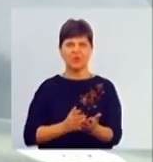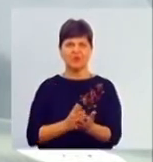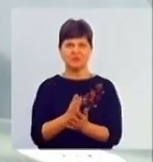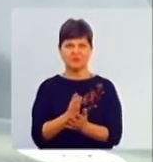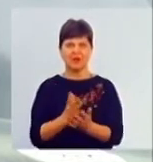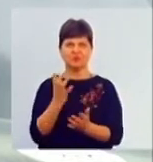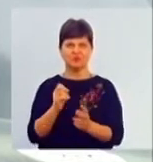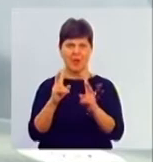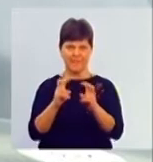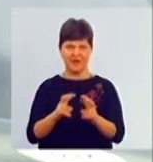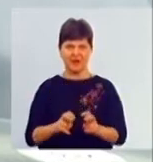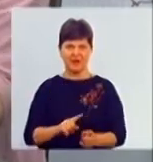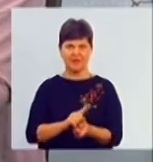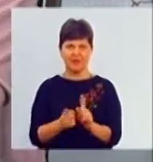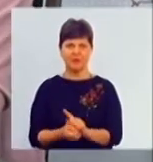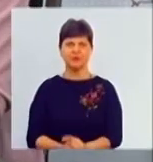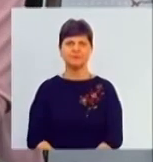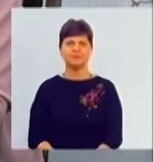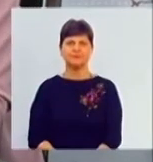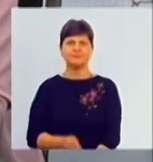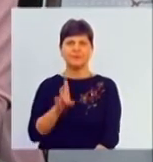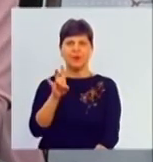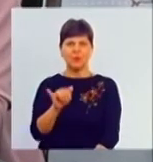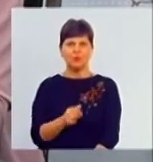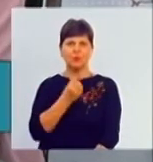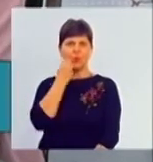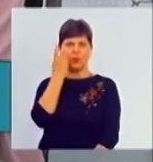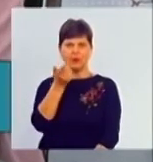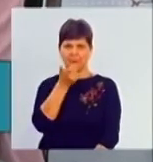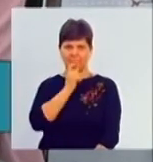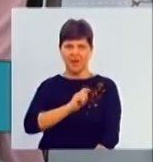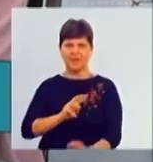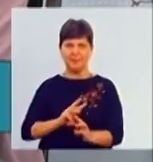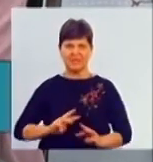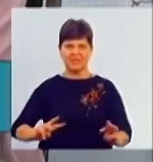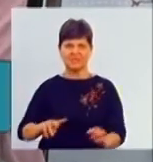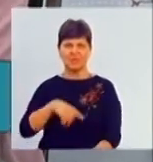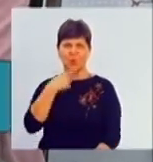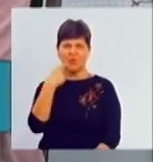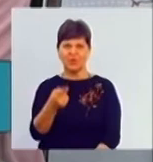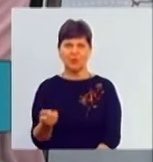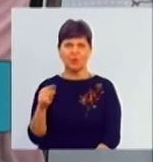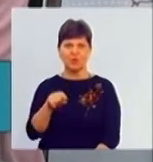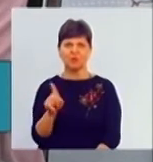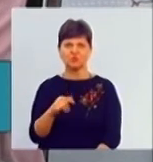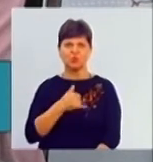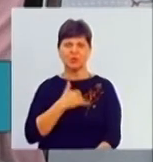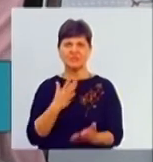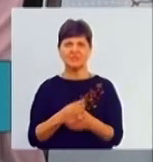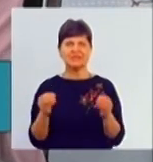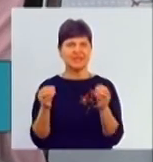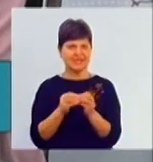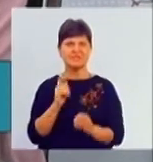сьогодні. Ну, коли пан міністр говорив про те, що 10 років у нас є змога не